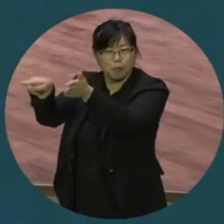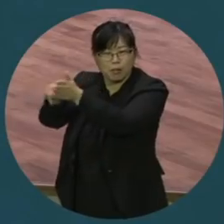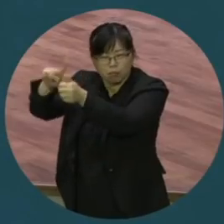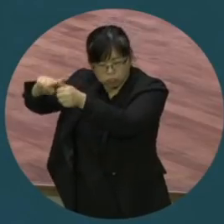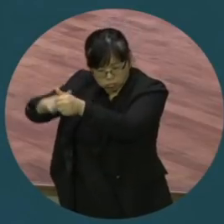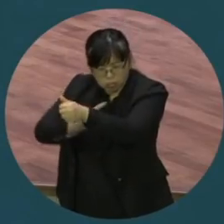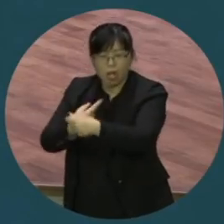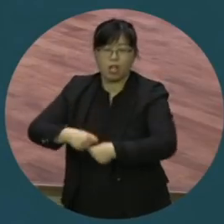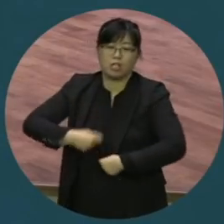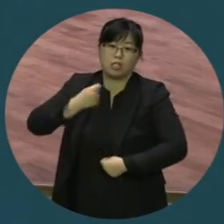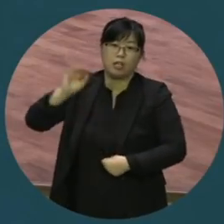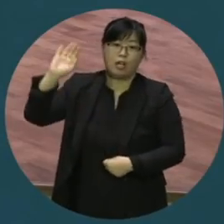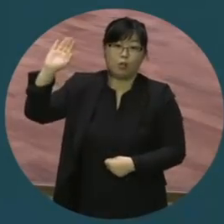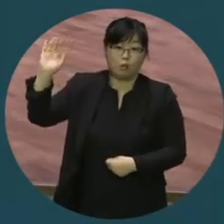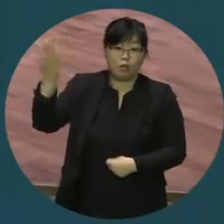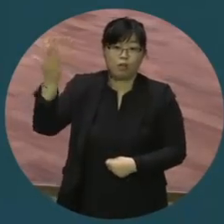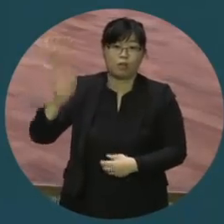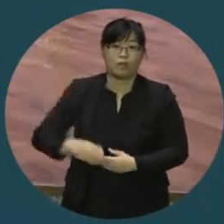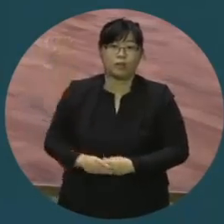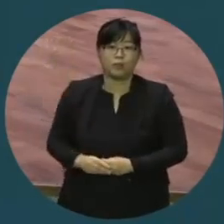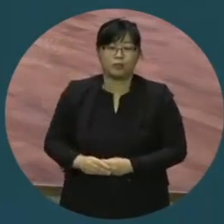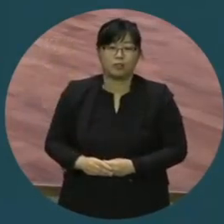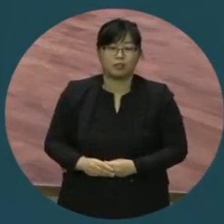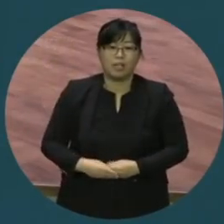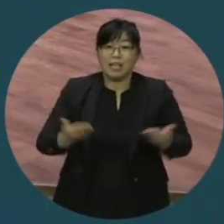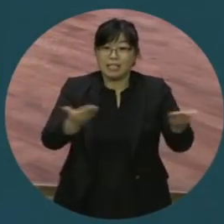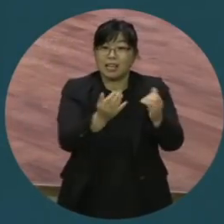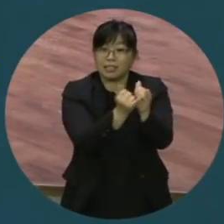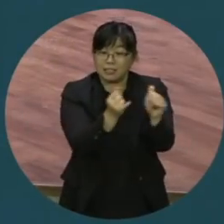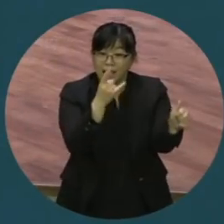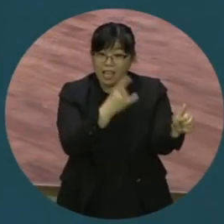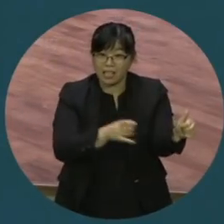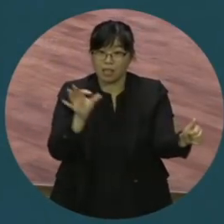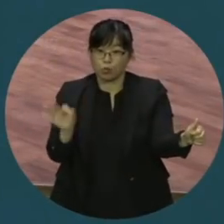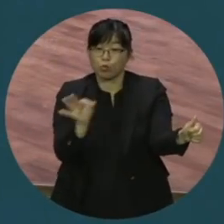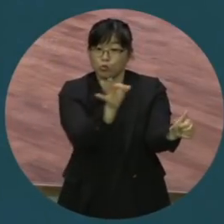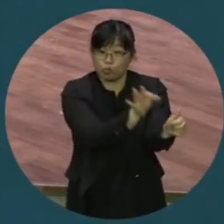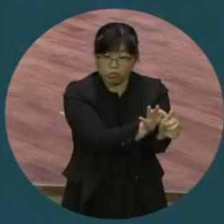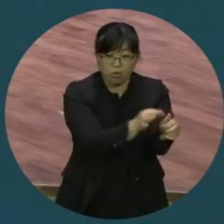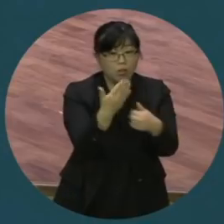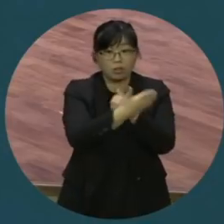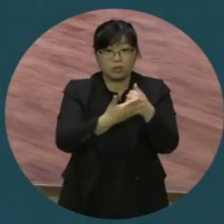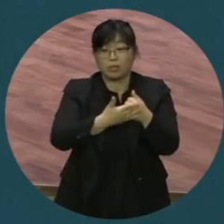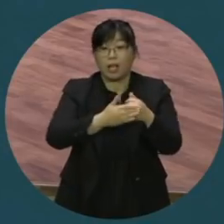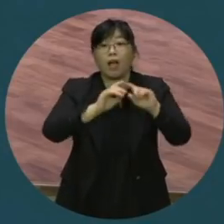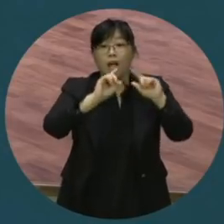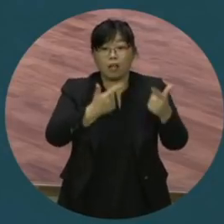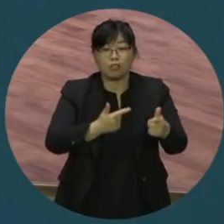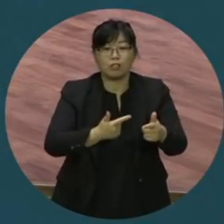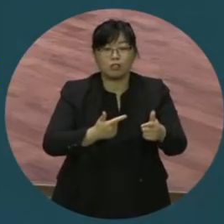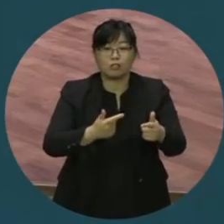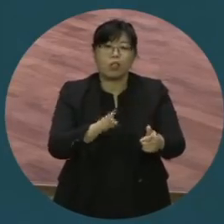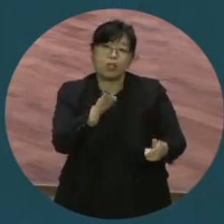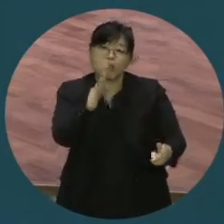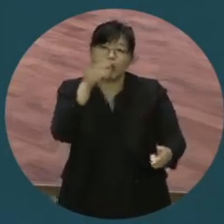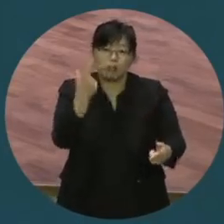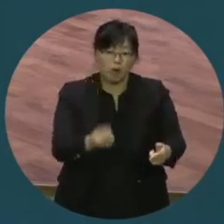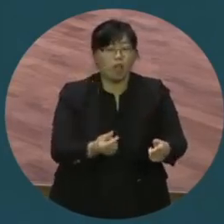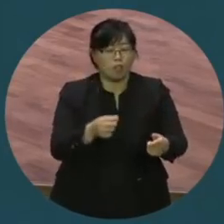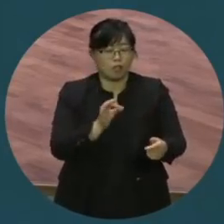그것이 의로 여겨진 바가 되었느니라. 일하는 자에게는 그 삭이 은혜로 여겨지지 아니하고 보수로